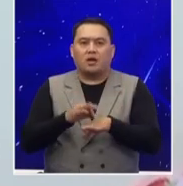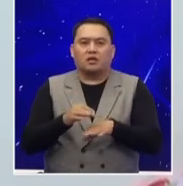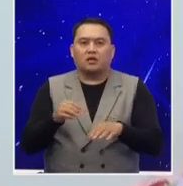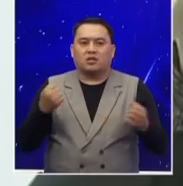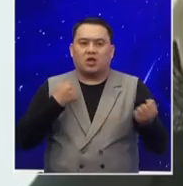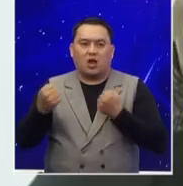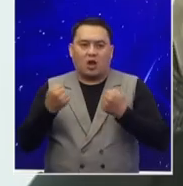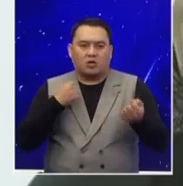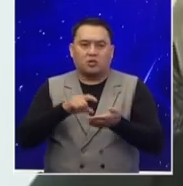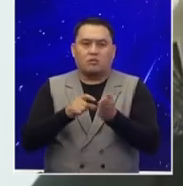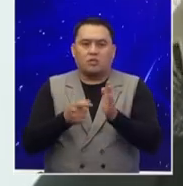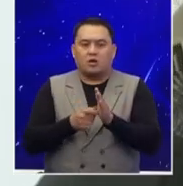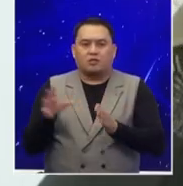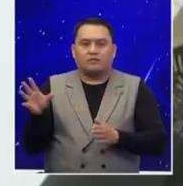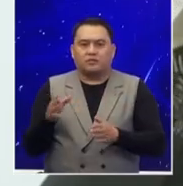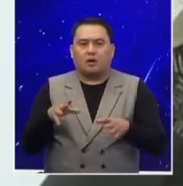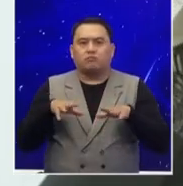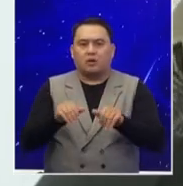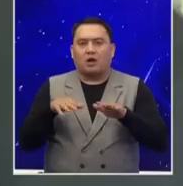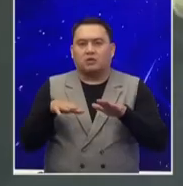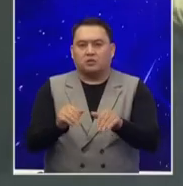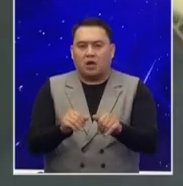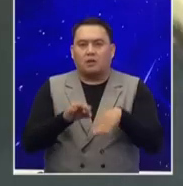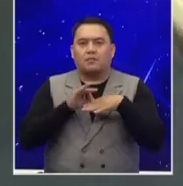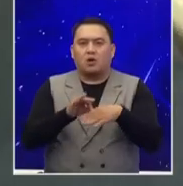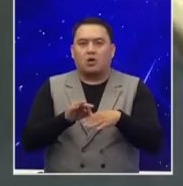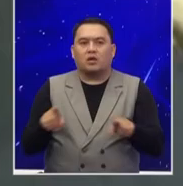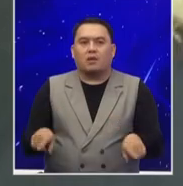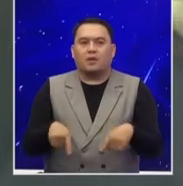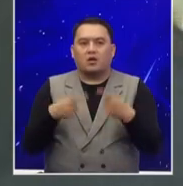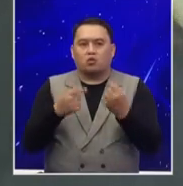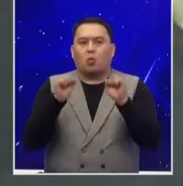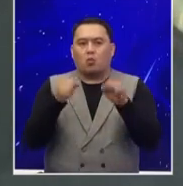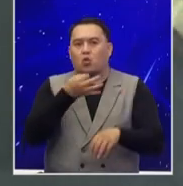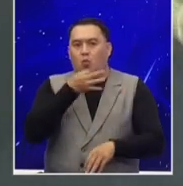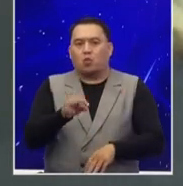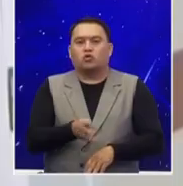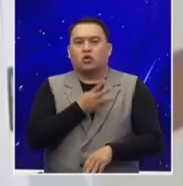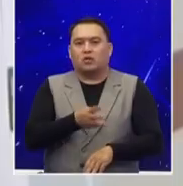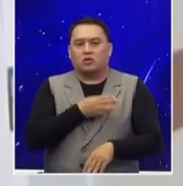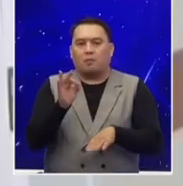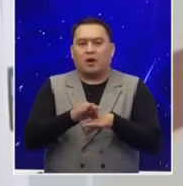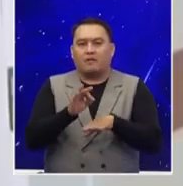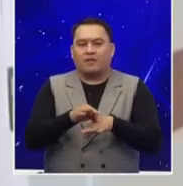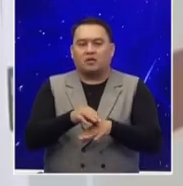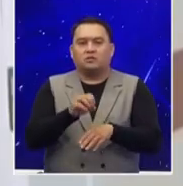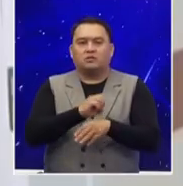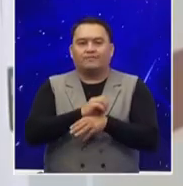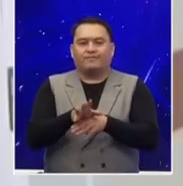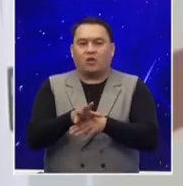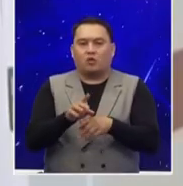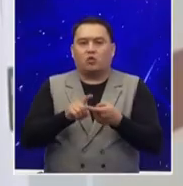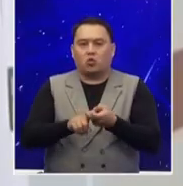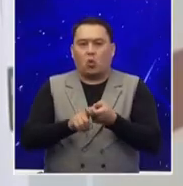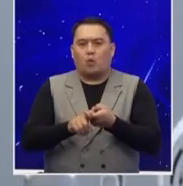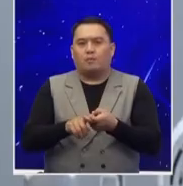тренажерном зале и посещают сеансы массажа. Пройти реабилитацию может любой желающий, переболевший коронавирусом, но